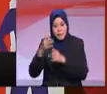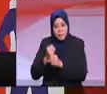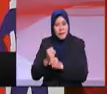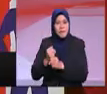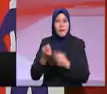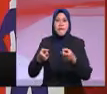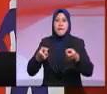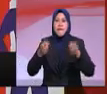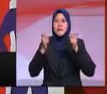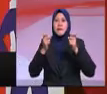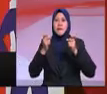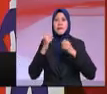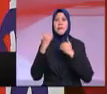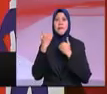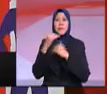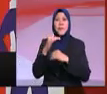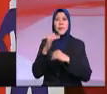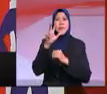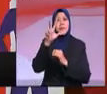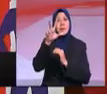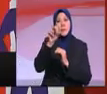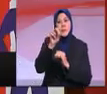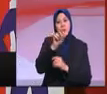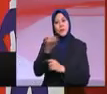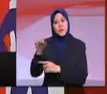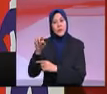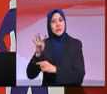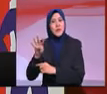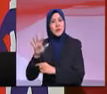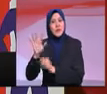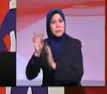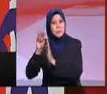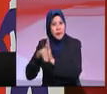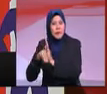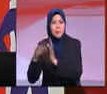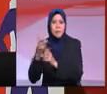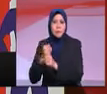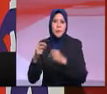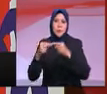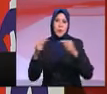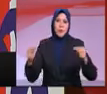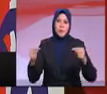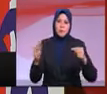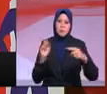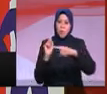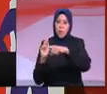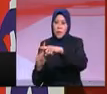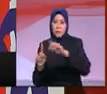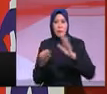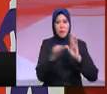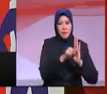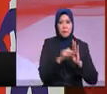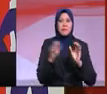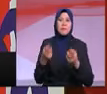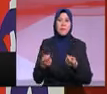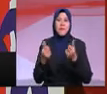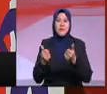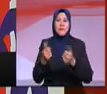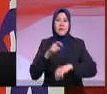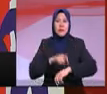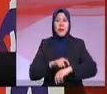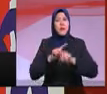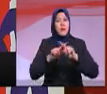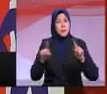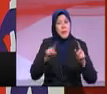dapati ialah cepat, iaitu dalam tempoh 30 hingga 45 minit kita dapatkan keputusan sama positif ke tidak. Tapi isu dia